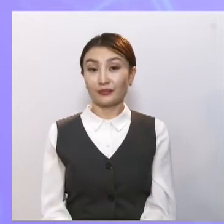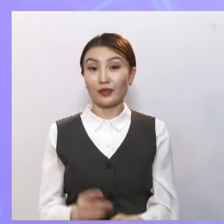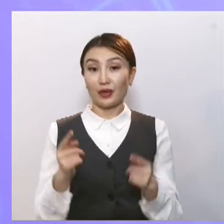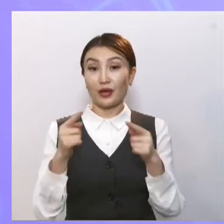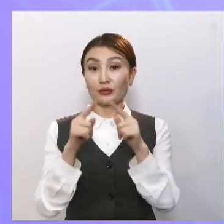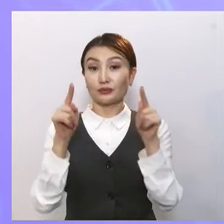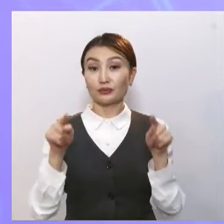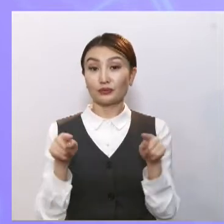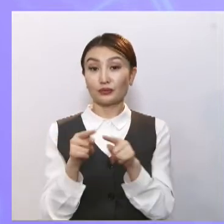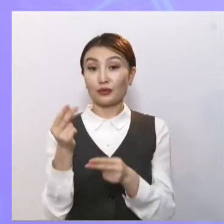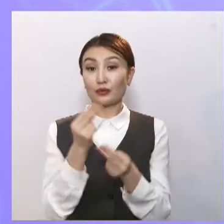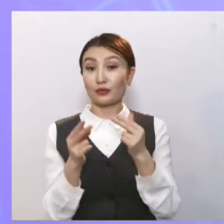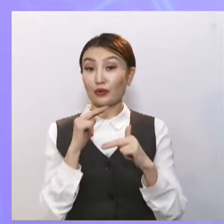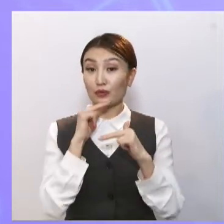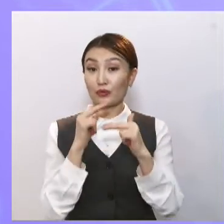Сүрөттөргө көңүл бургулам.